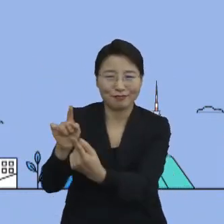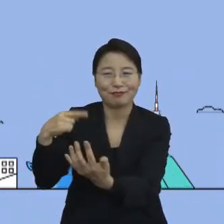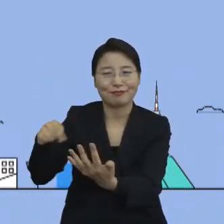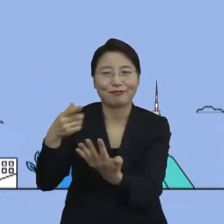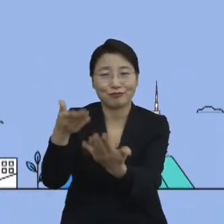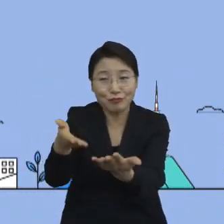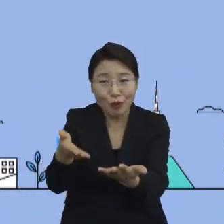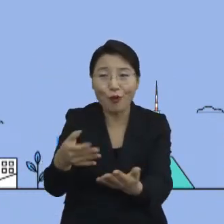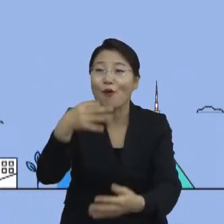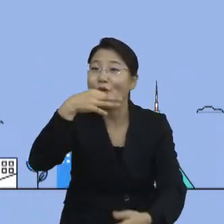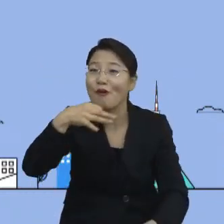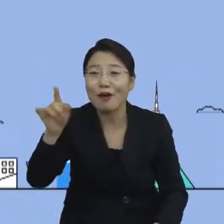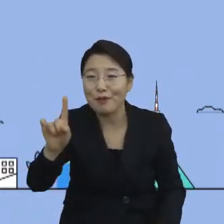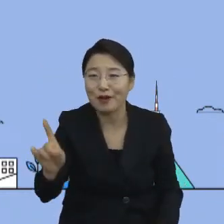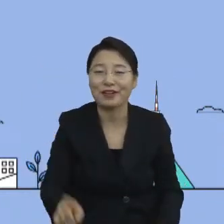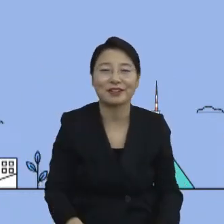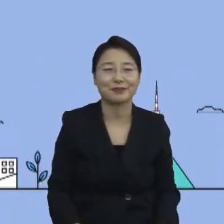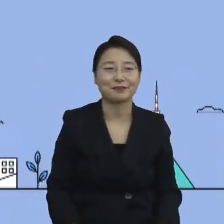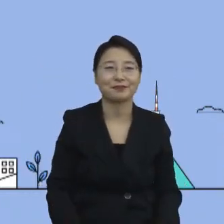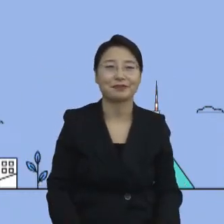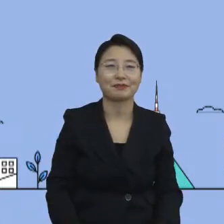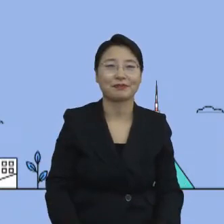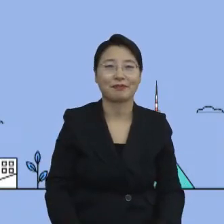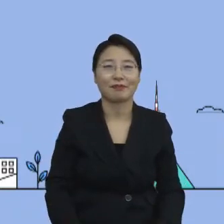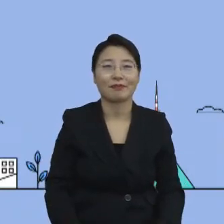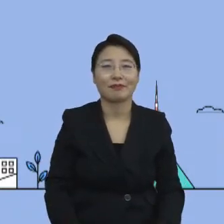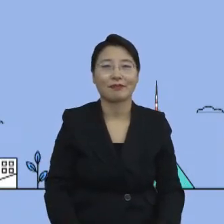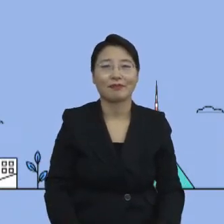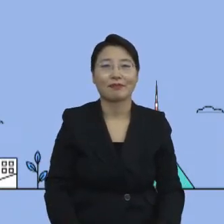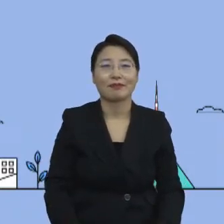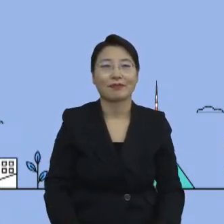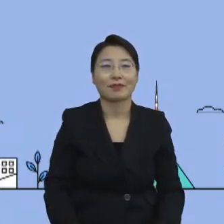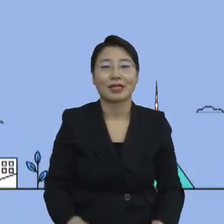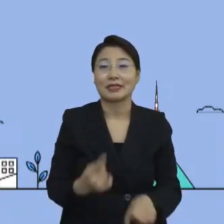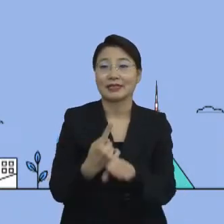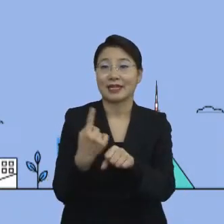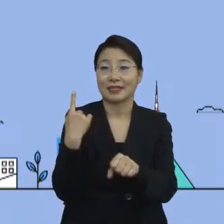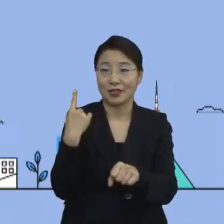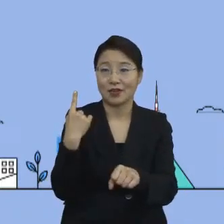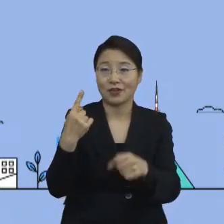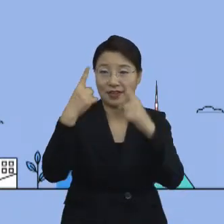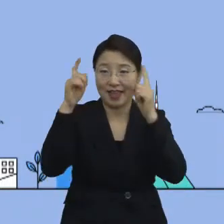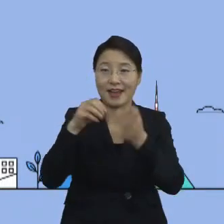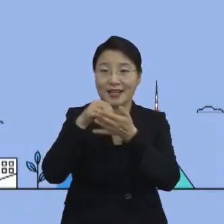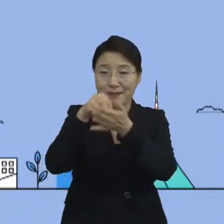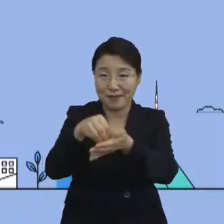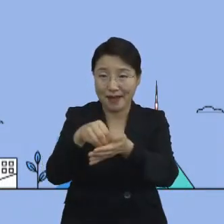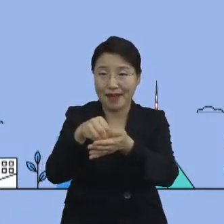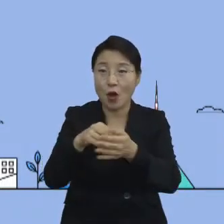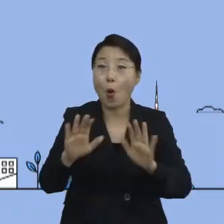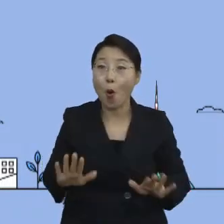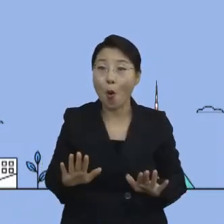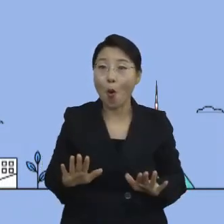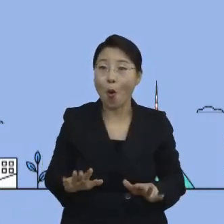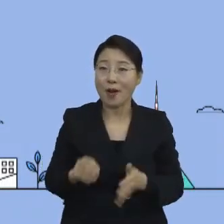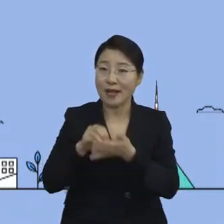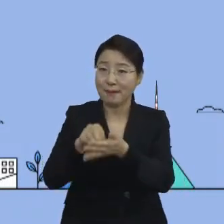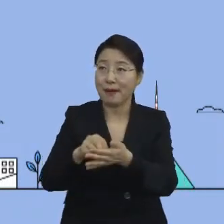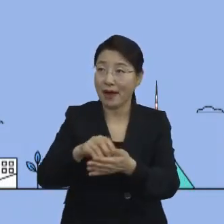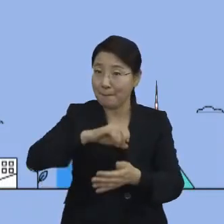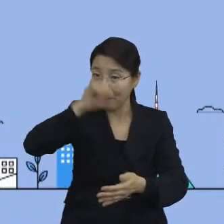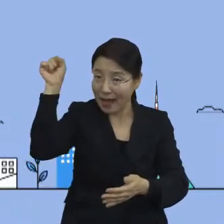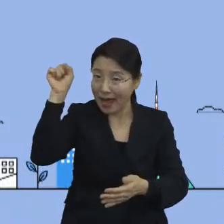어떤 효과가 있었느냐 하면, 이제 이렇게 1년 전에 입시 결과인데, 아마 이번 입시 결과가 다음 달에